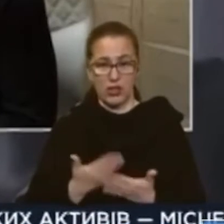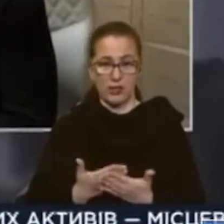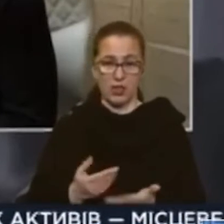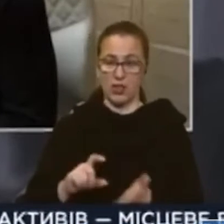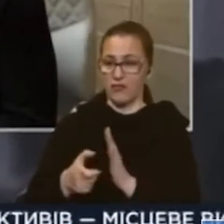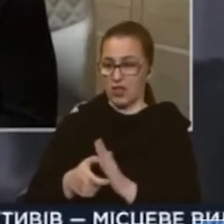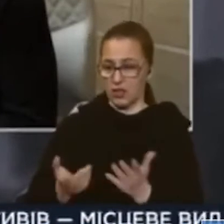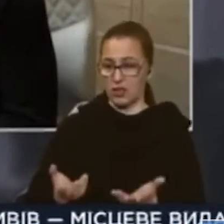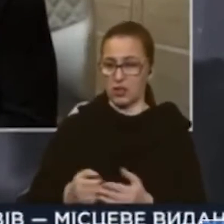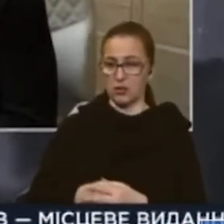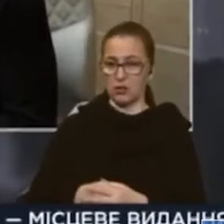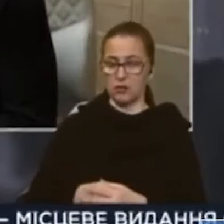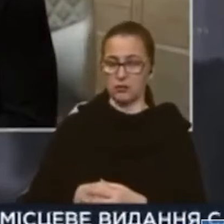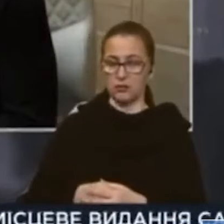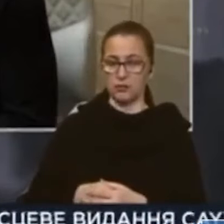скажімо, в квартирах?